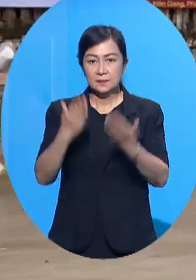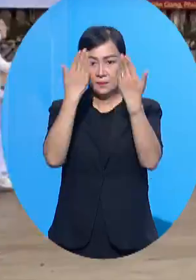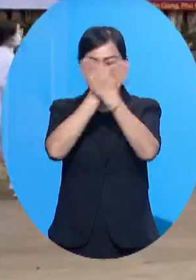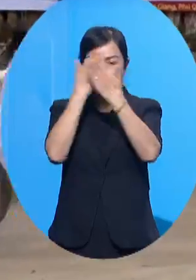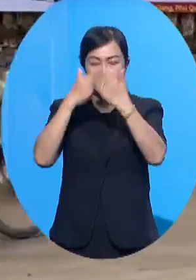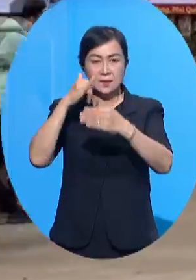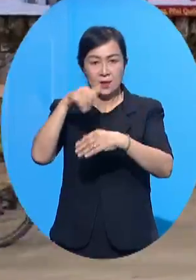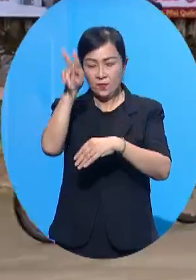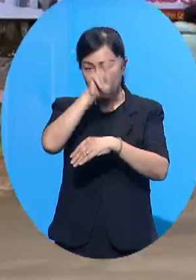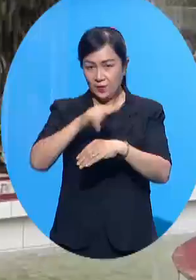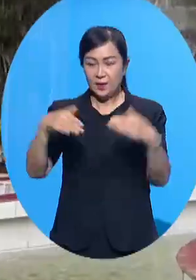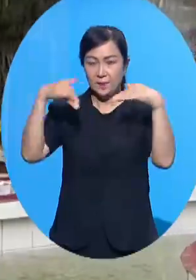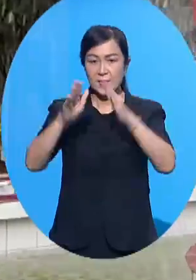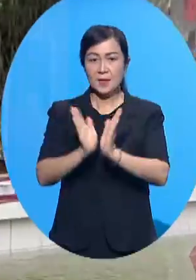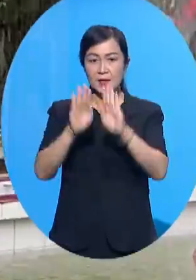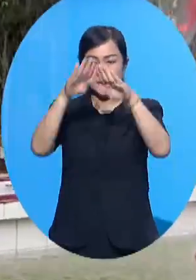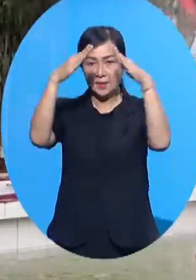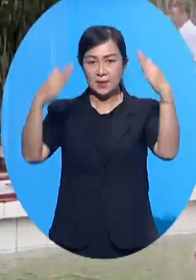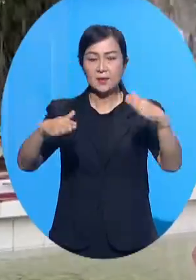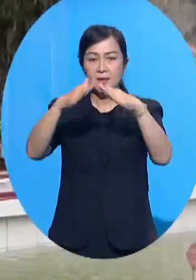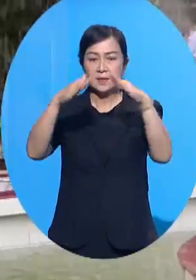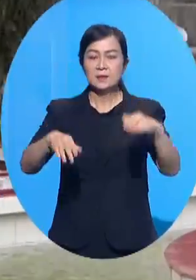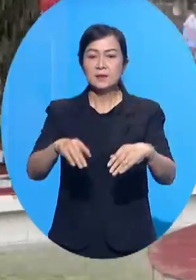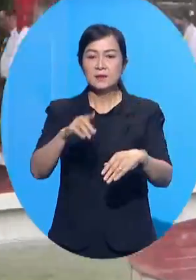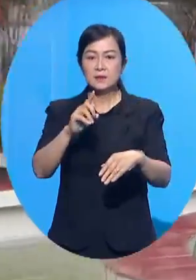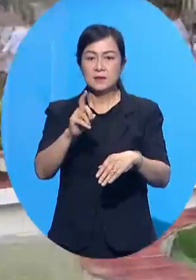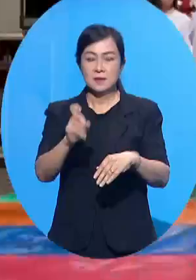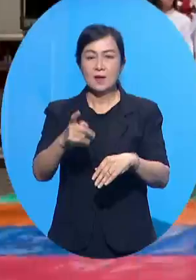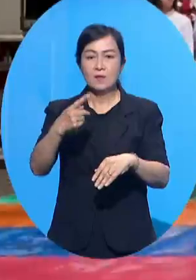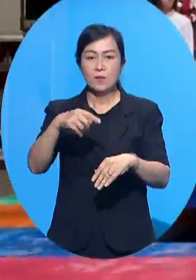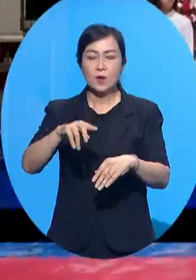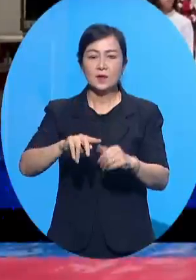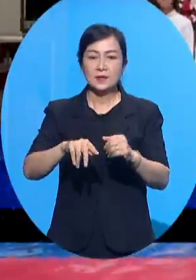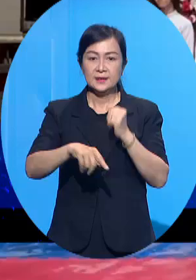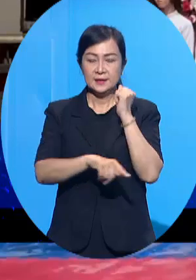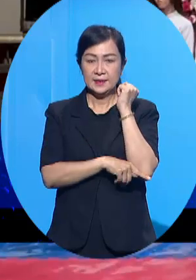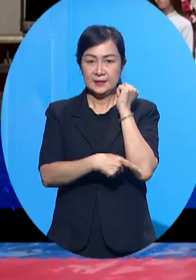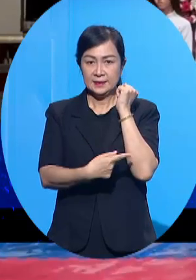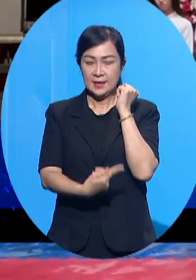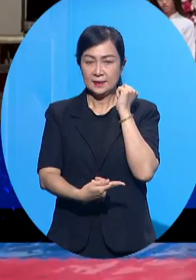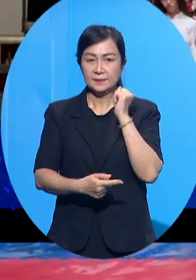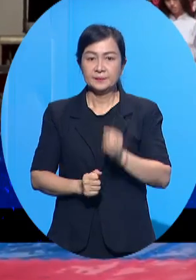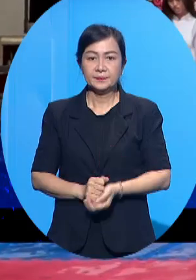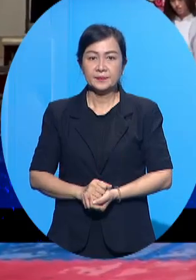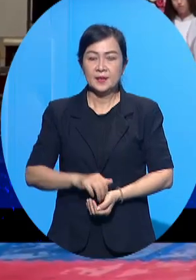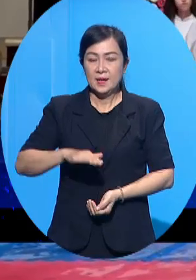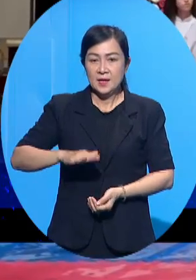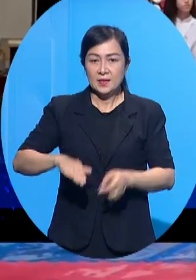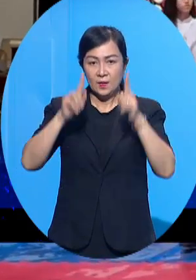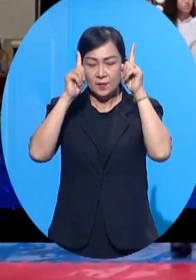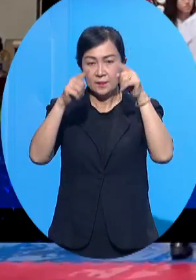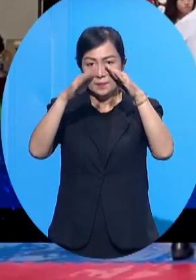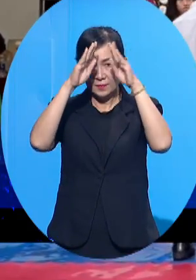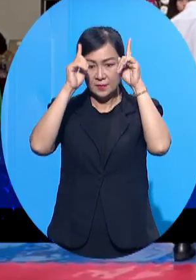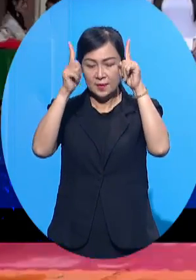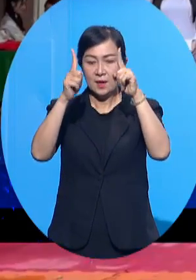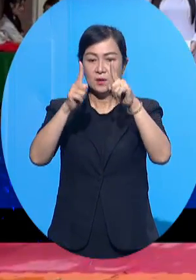hệ thống di động Việt đã tham dự buổi lễ khai giảng của trường Trung học phổ thông Dương Đông Phú Quốc Kiên Giang sau quá trình làm việc với ban lãnh đạo nhà trường di động Việt